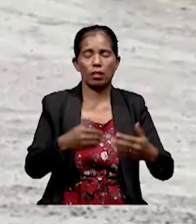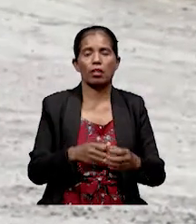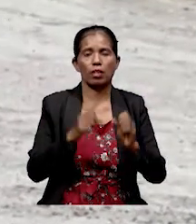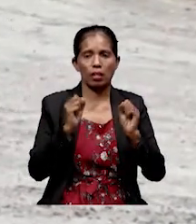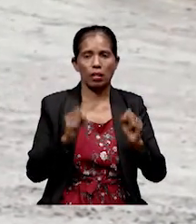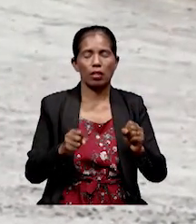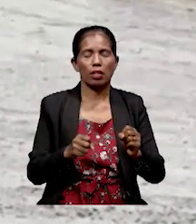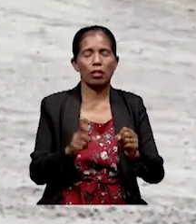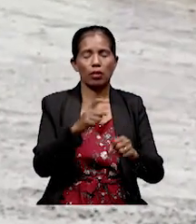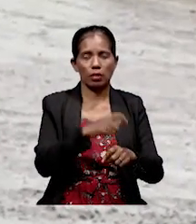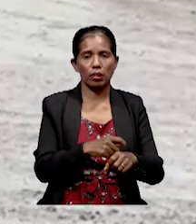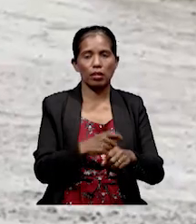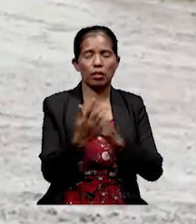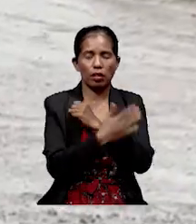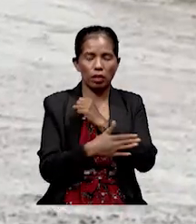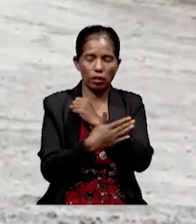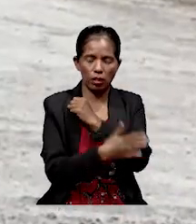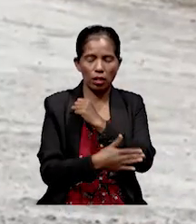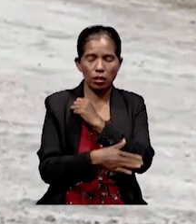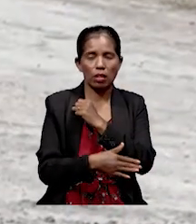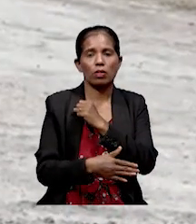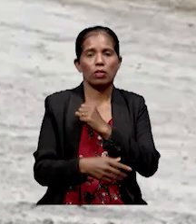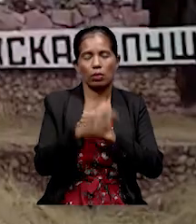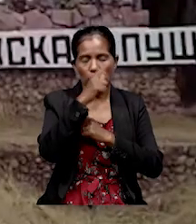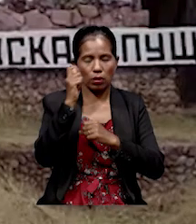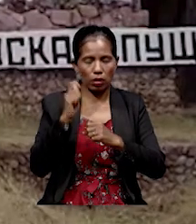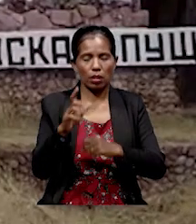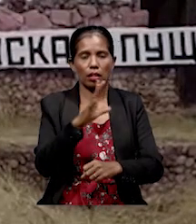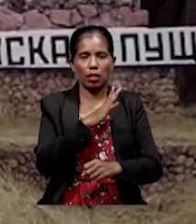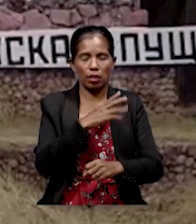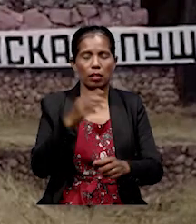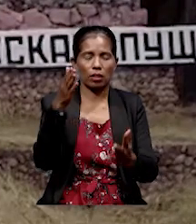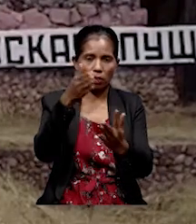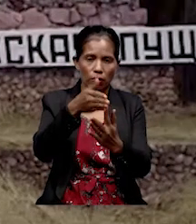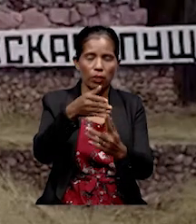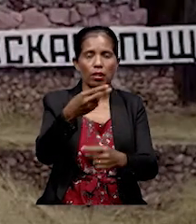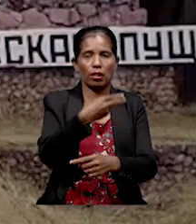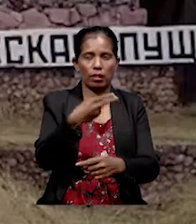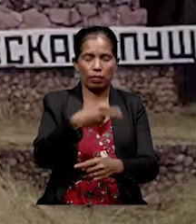no parte ucranianian ia hela dalang no hengkatak se toia Kintanem.